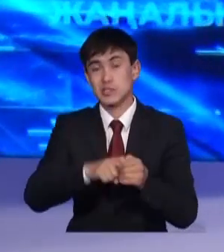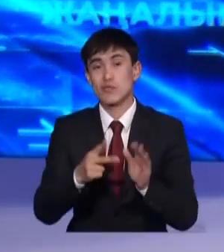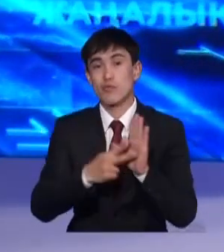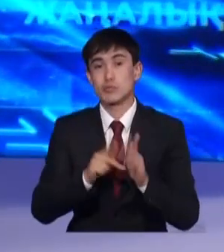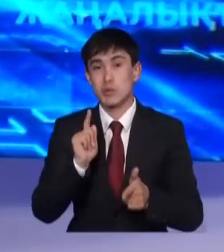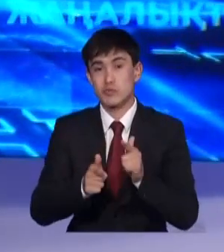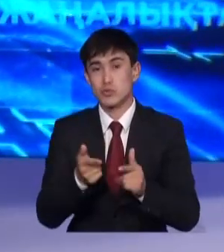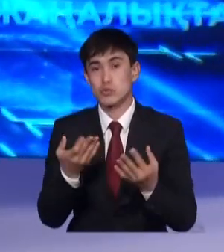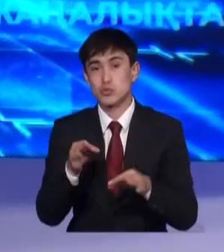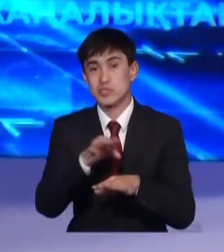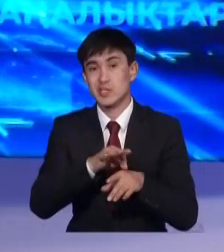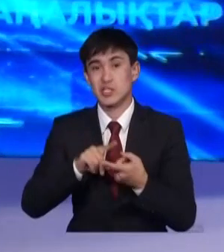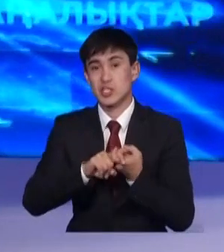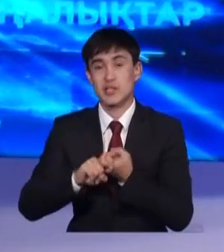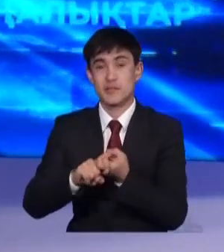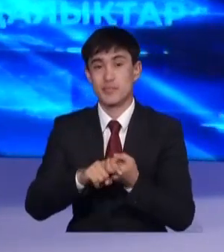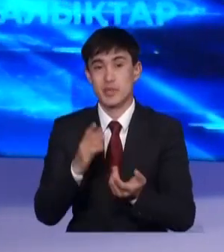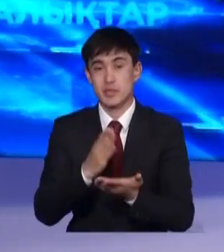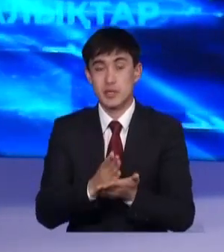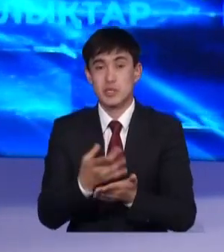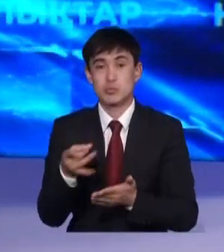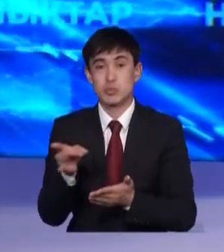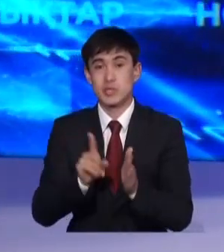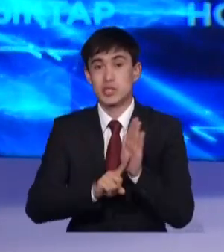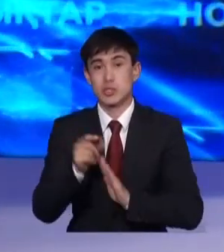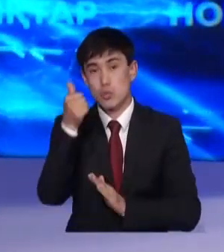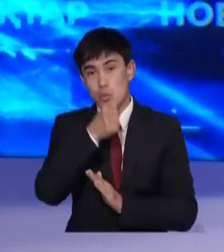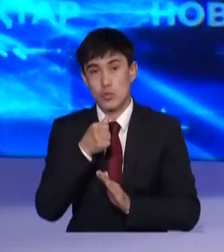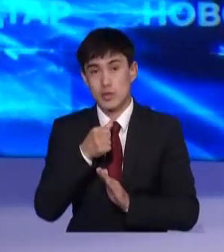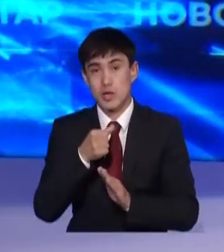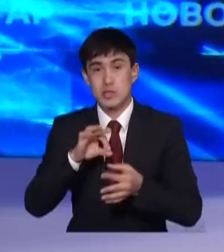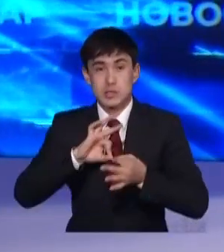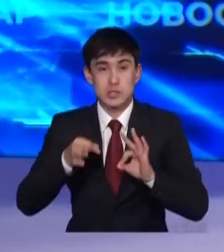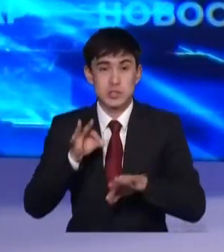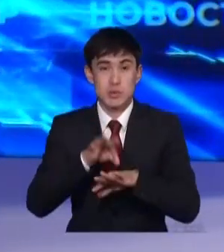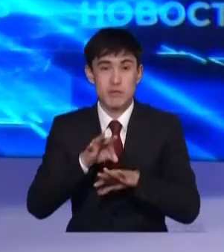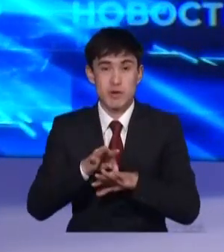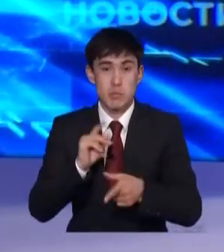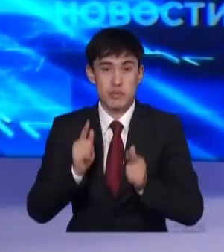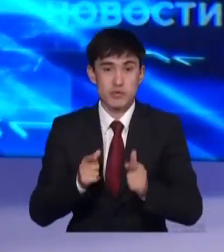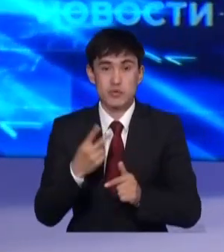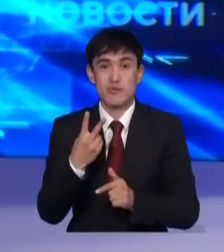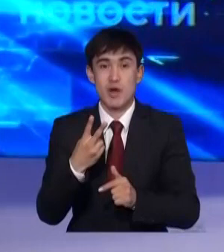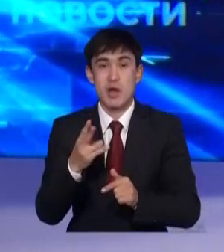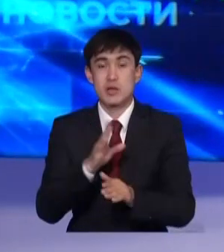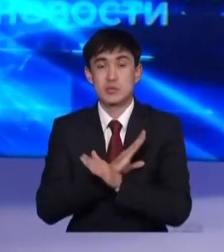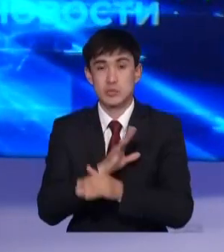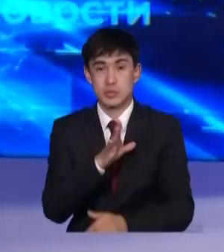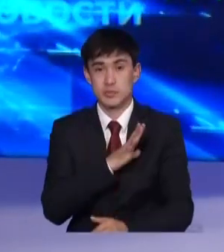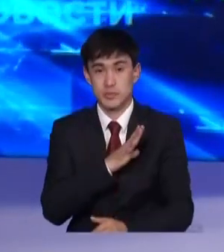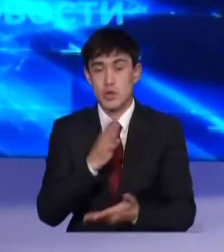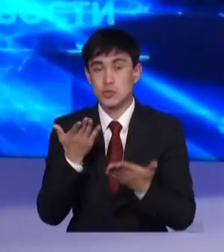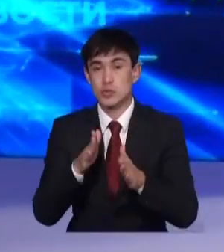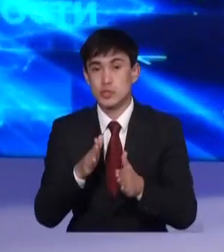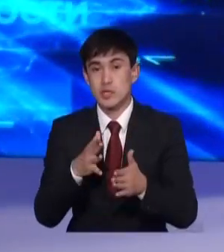восемь подтверждённых случаев заражения данной инфекцией в Республике с начала года от осложнения этого заболевания подтверждено два летальных Исхода в